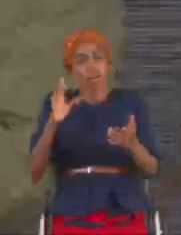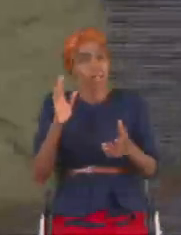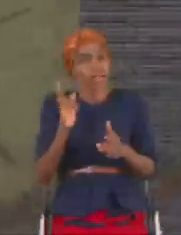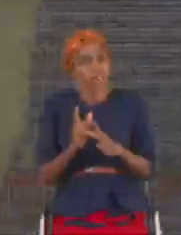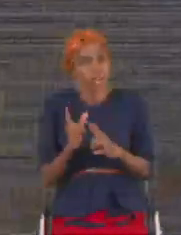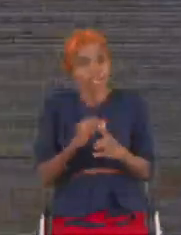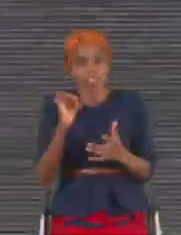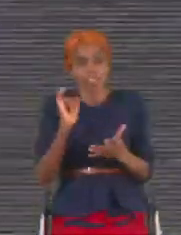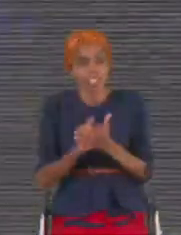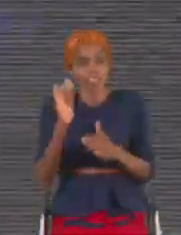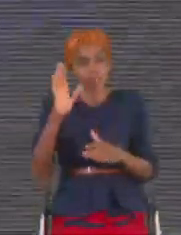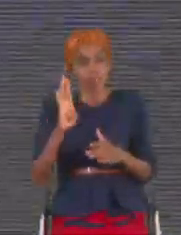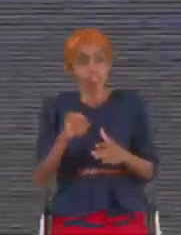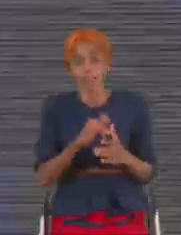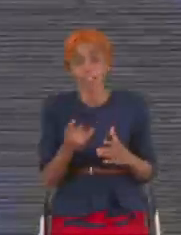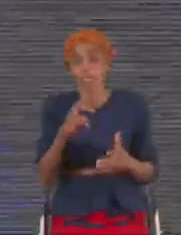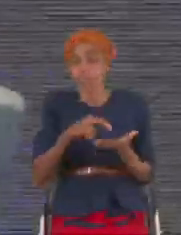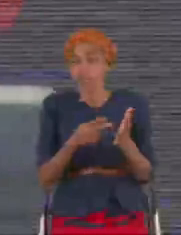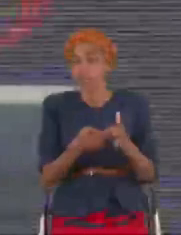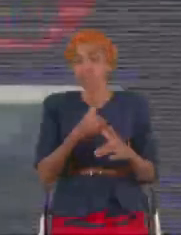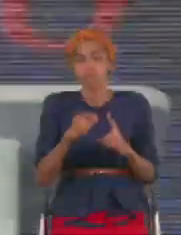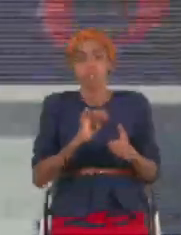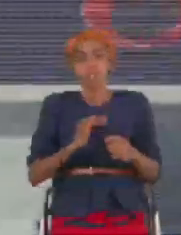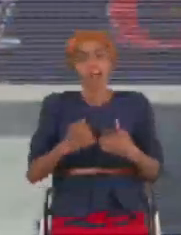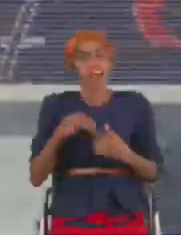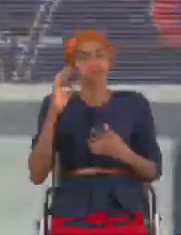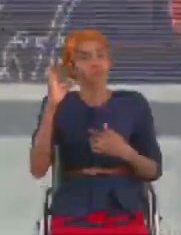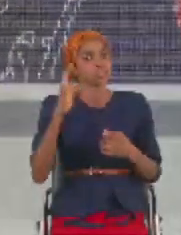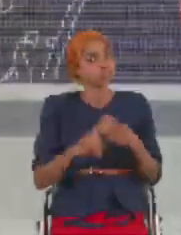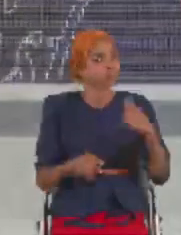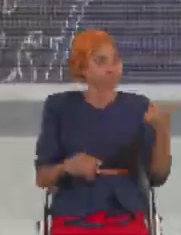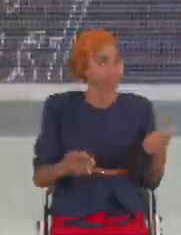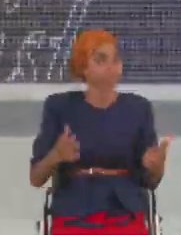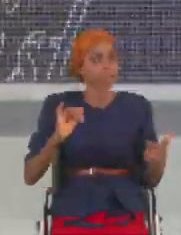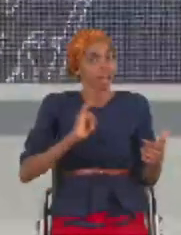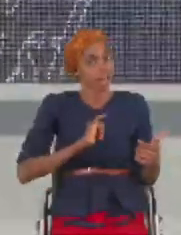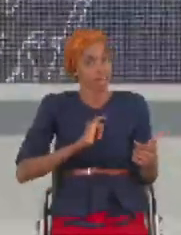rejeté après avoir prêché aux autres